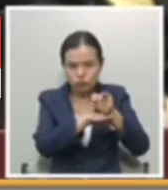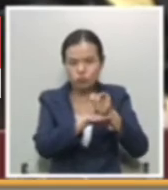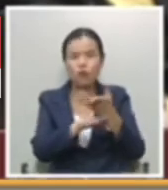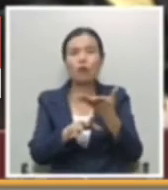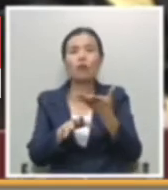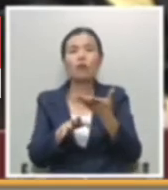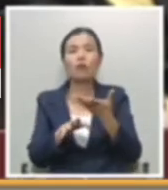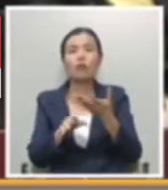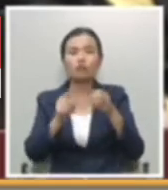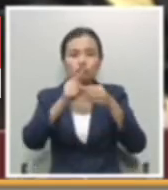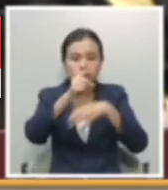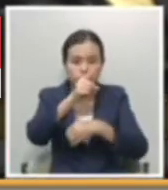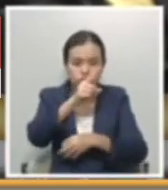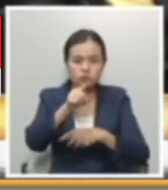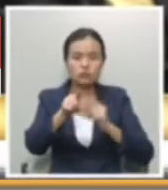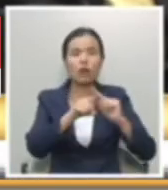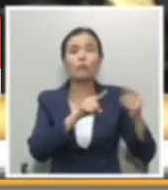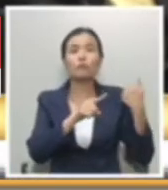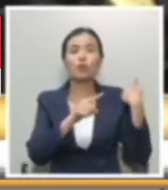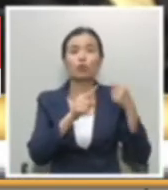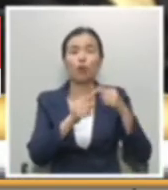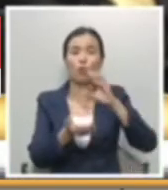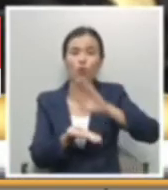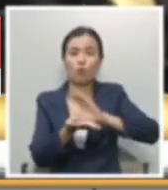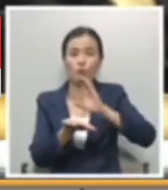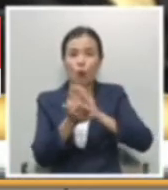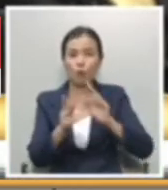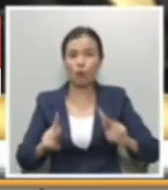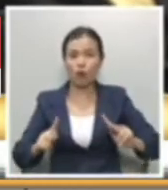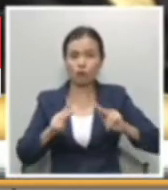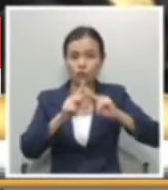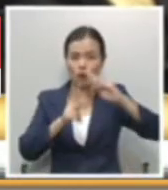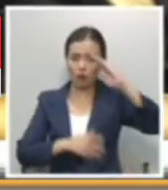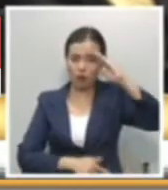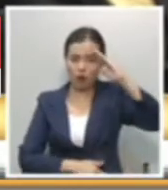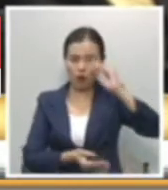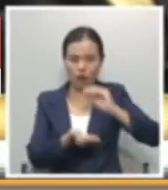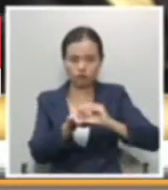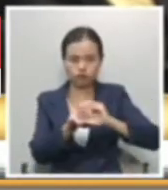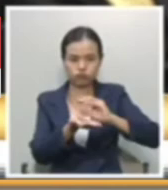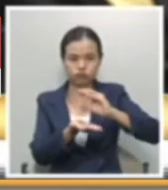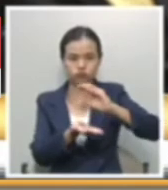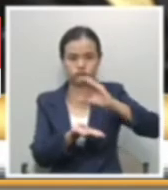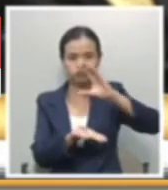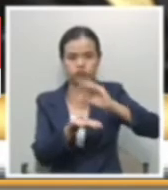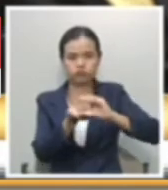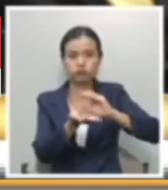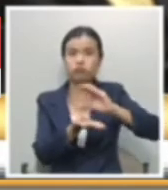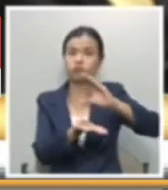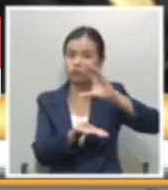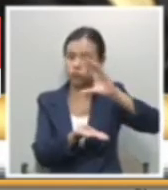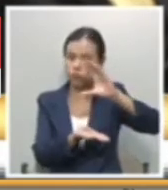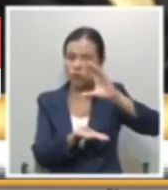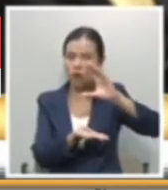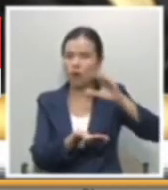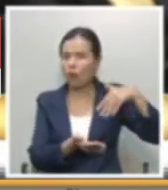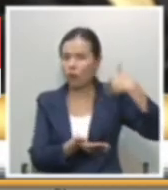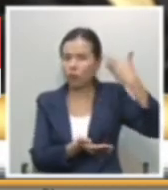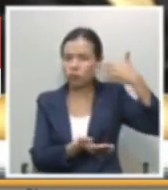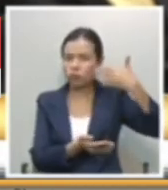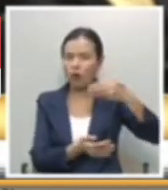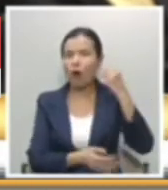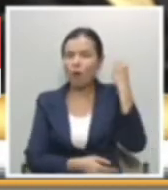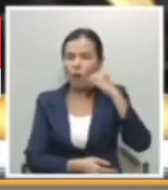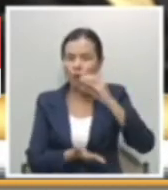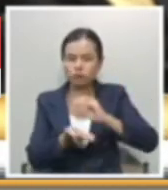งบกระทรวงกลาโหมนั้นพุ่งขึ้นสูงอย่างไม่หยุดหย่อนในระยะเวลาหลายปีที่ผ่านมาตั้ง